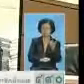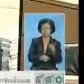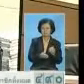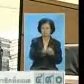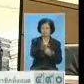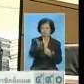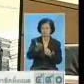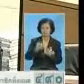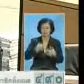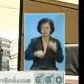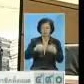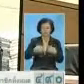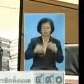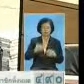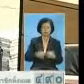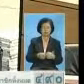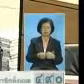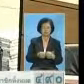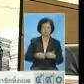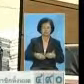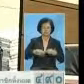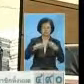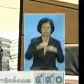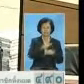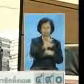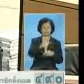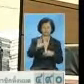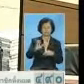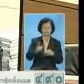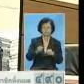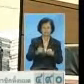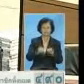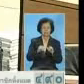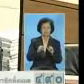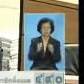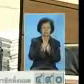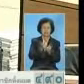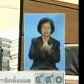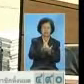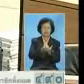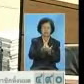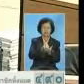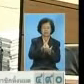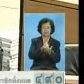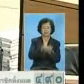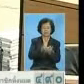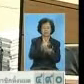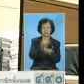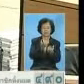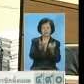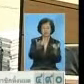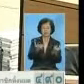พวกเขาเดือดร้อนครับเพราะว่าชีวิตของพวกเขาเนี่ยขึ้นอยู่กับราคาของผลิตผลทางการเกษต